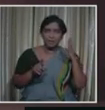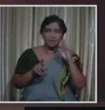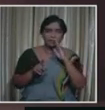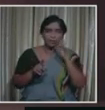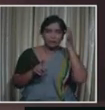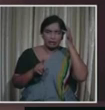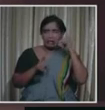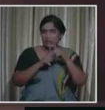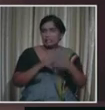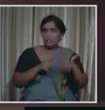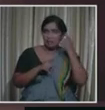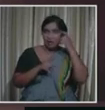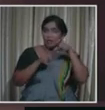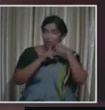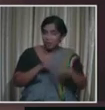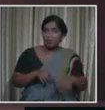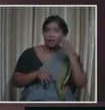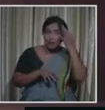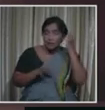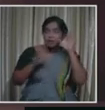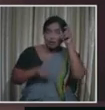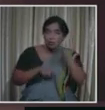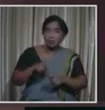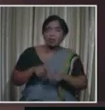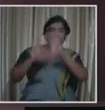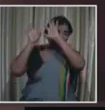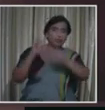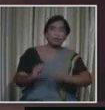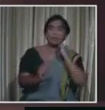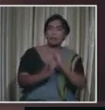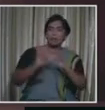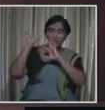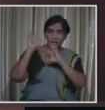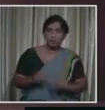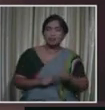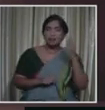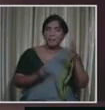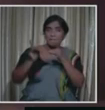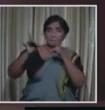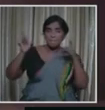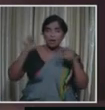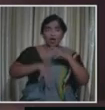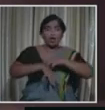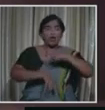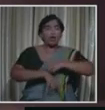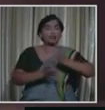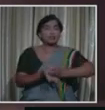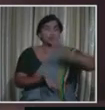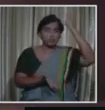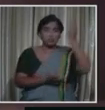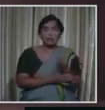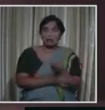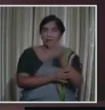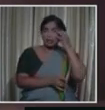manusia abadet ti naipawa, manusia abadet ti naipawa kena basuli, me mayangan orlo sukanu gawa, hari inna